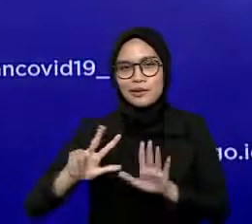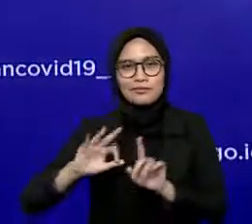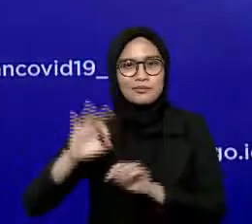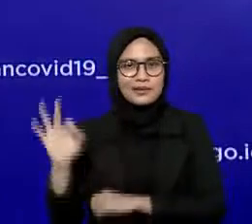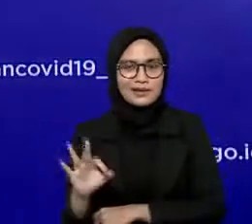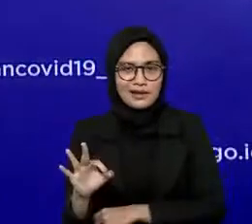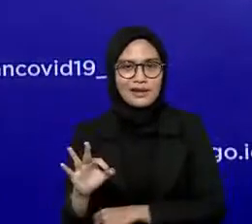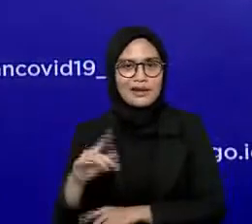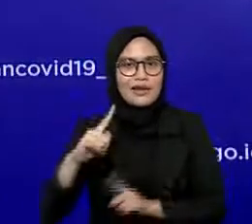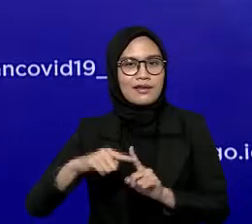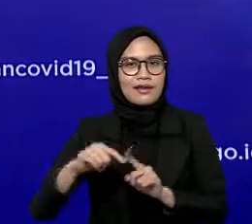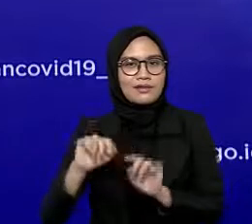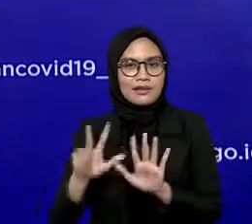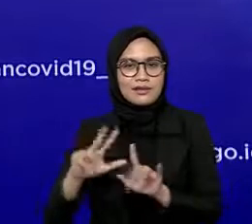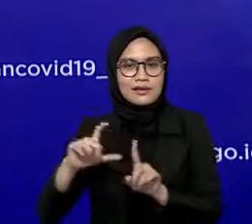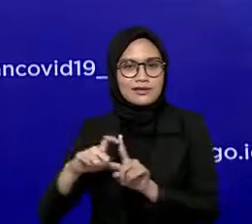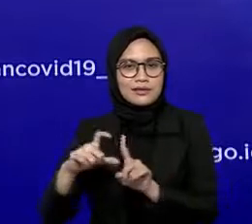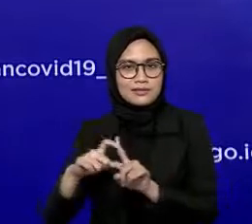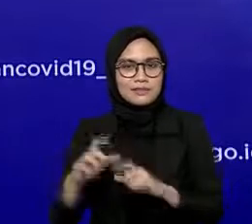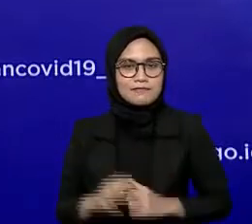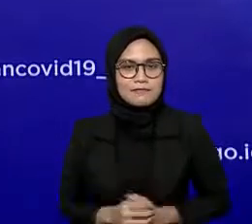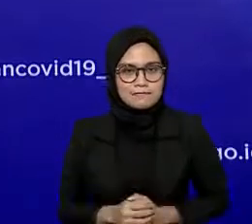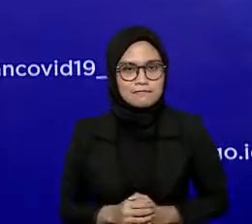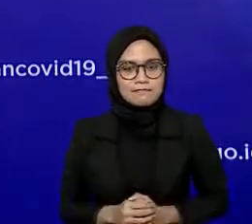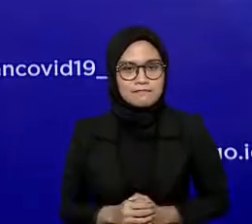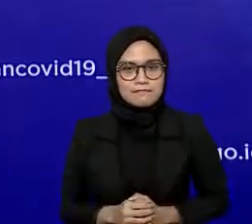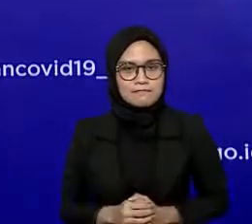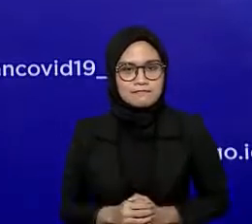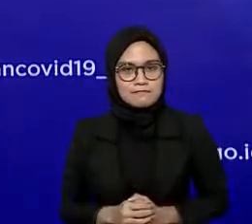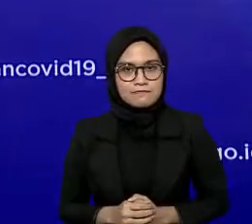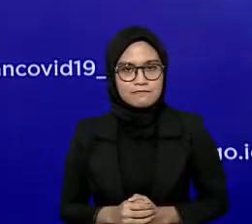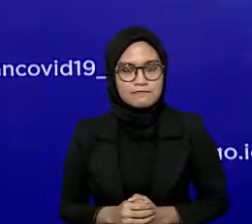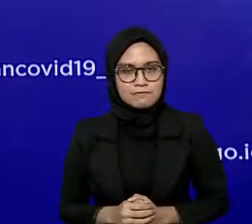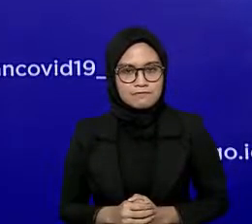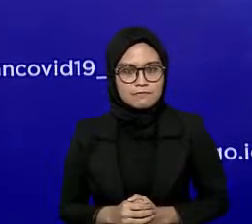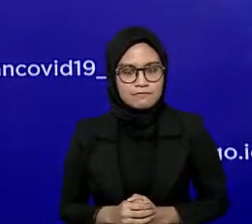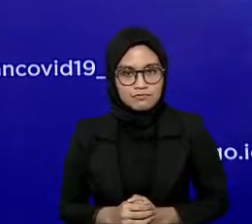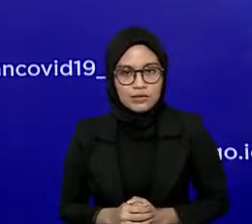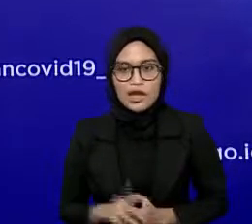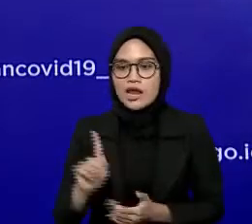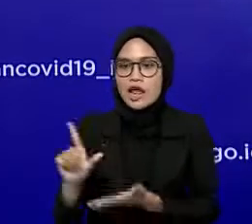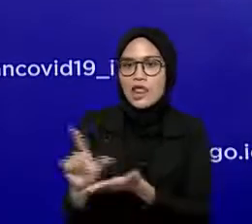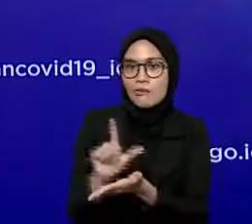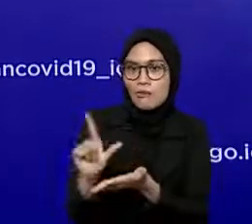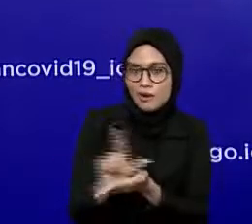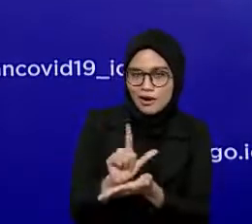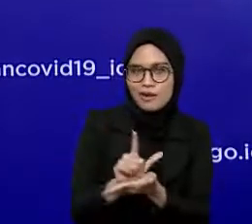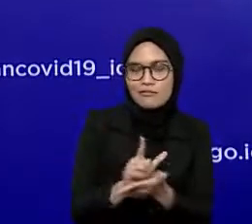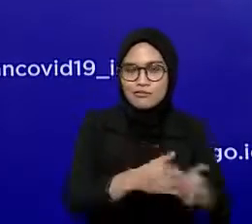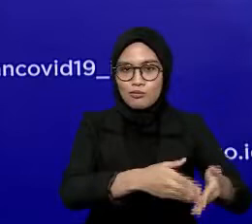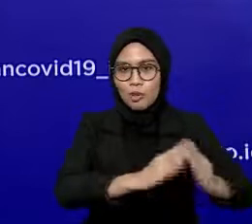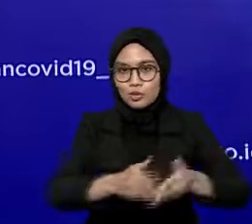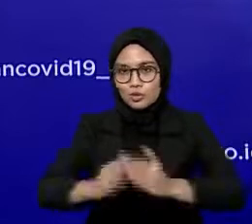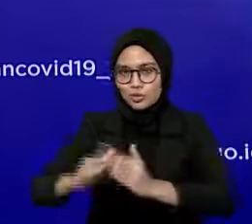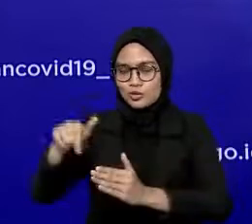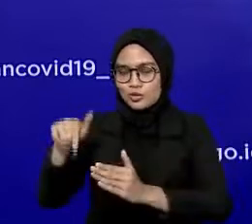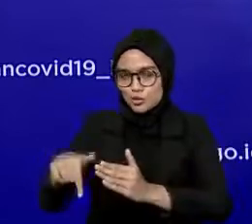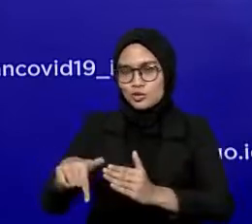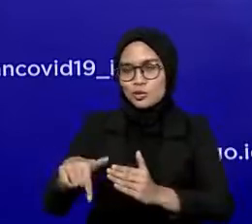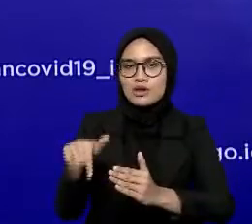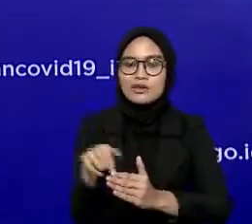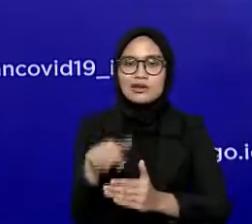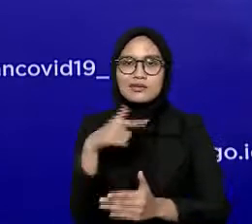2,38% per tanggal 8 Desember. Pelaporan kinerja posko tingkat desa atau kelurahan juga perlu menjadi